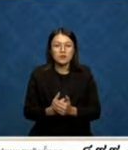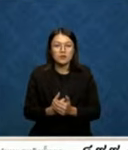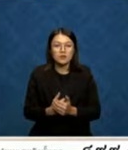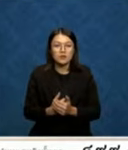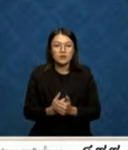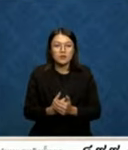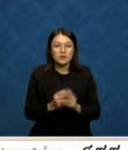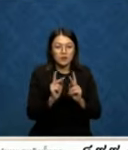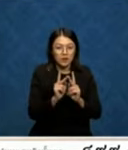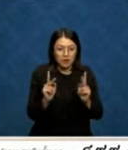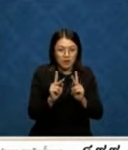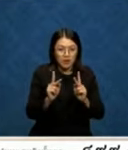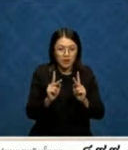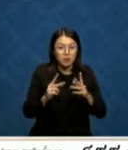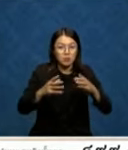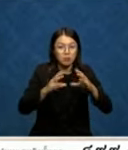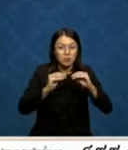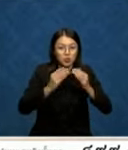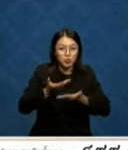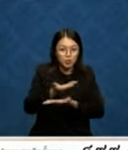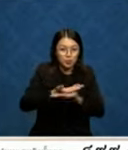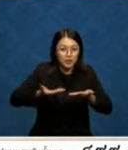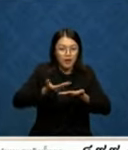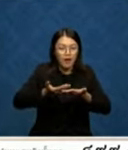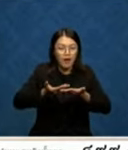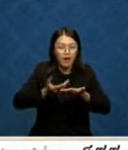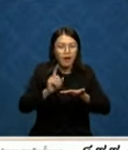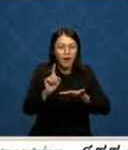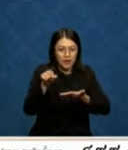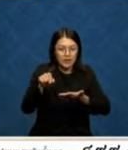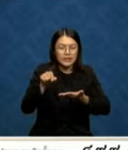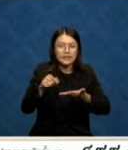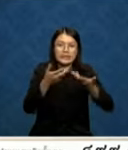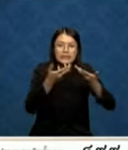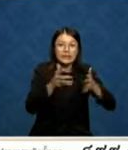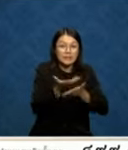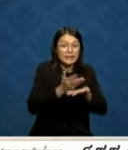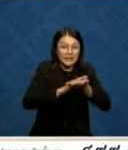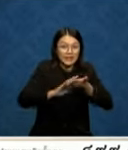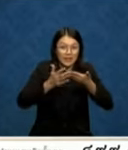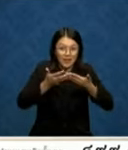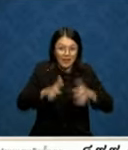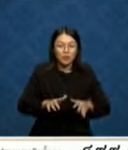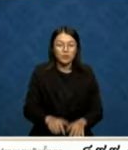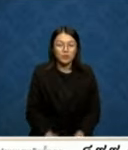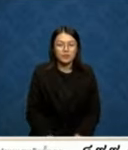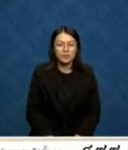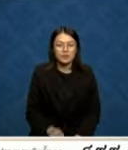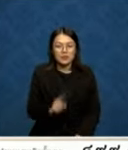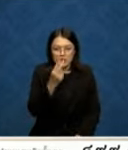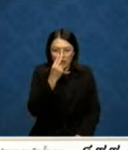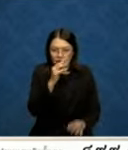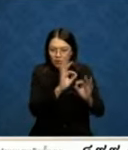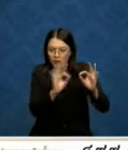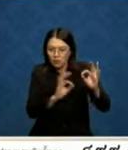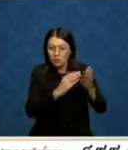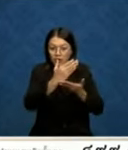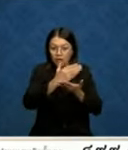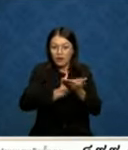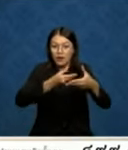คณะกรรมาธิการวิสามัญได้พิจารณาร่างพระราชบัญญัติดังกล่าวเสร็จเรียบร้อยแล้วปรากฏรายละเอียดตามรายงาน